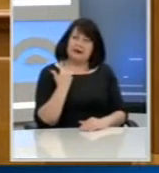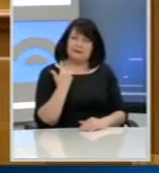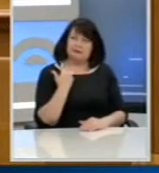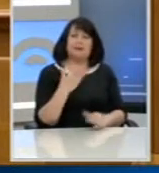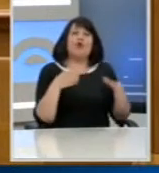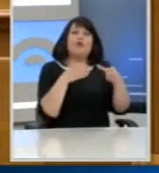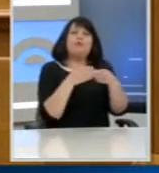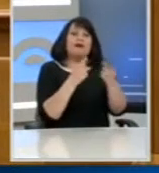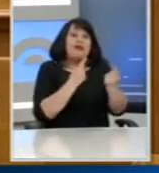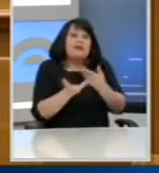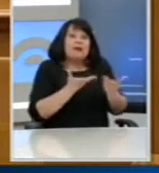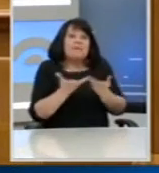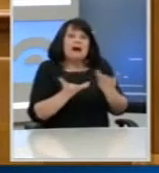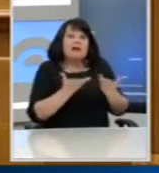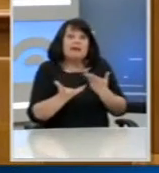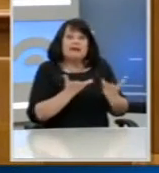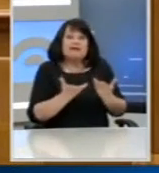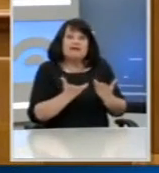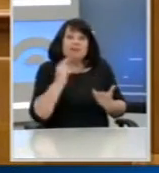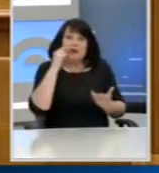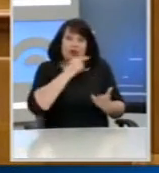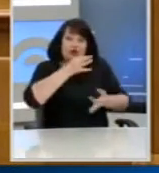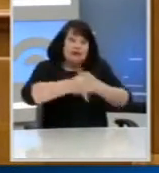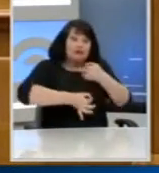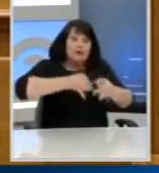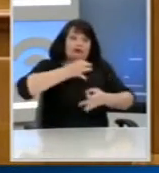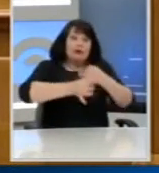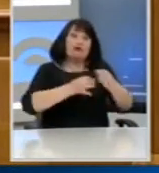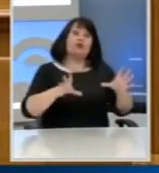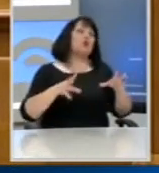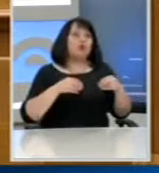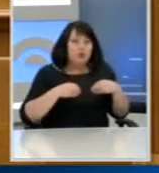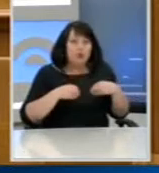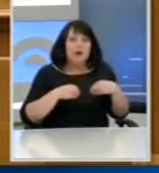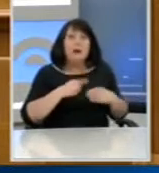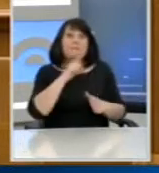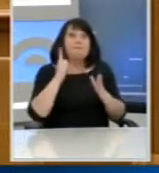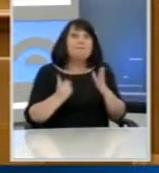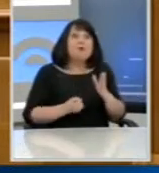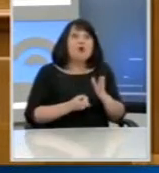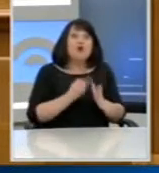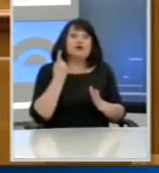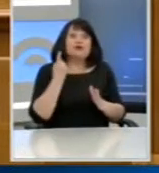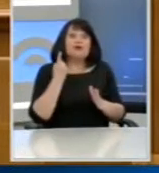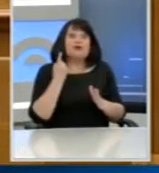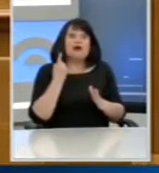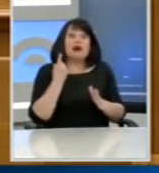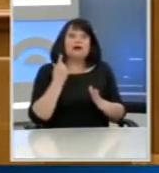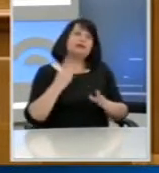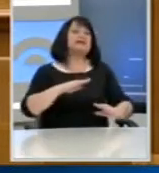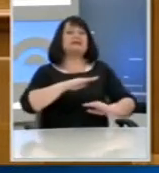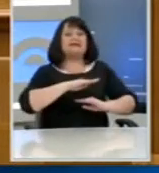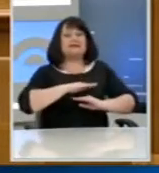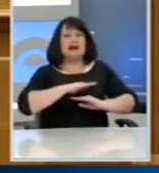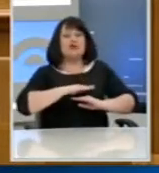ομάδα διαπραγμάτευσης υπό την καθοδήγηση του Πρωθυπουργού δέχτηκε και για πρώτη φορά τα στελέχη των ενόπλων δυνάμεων θα